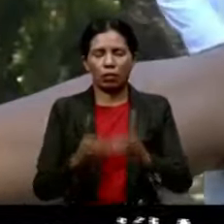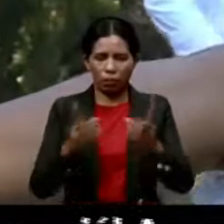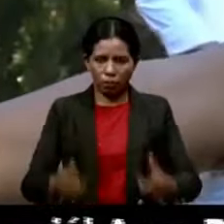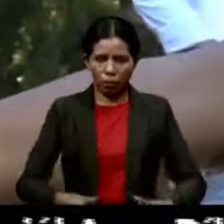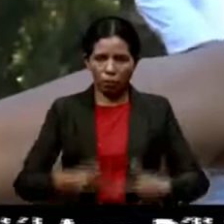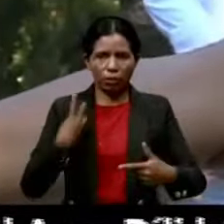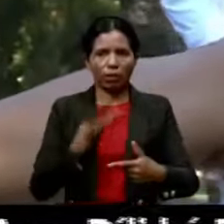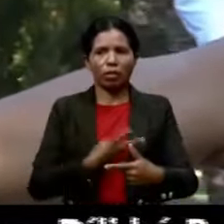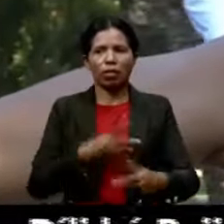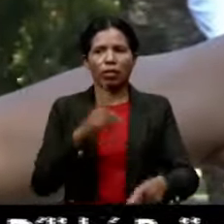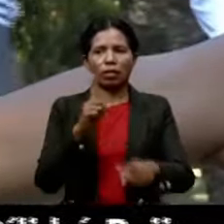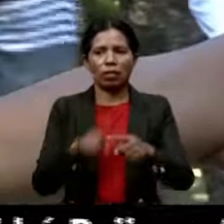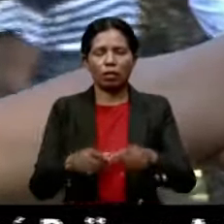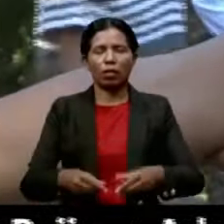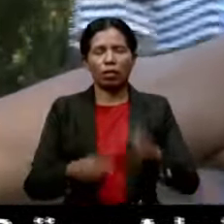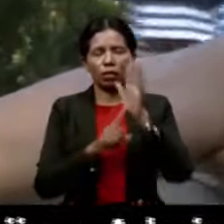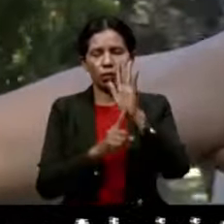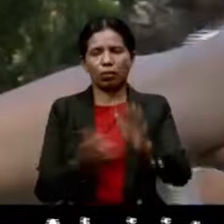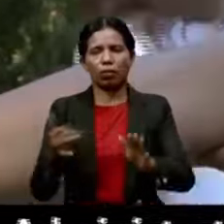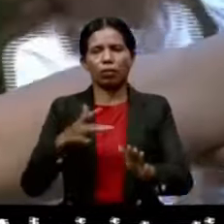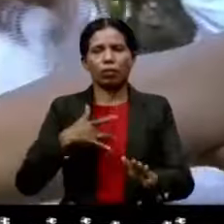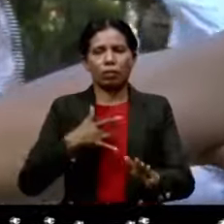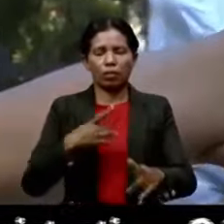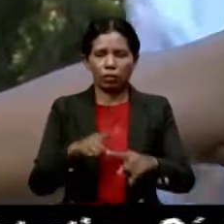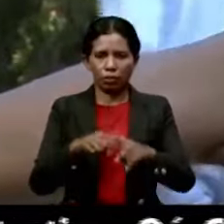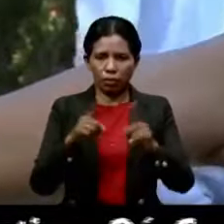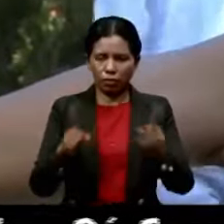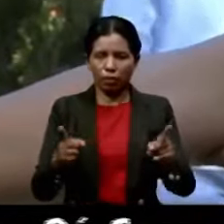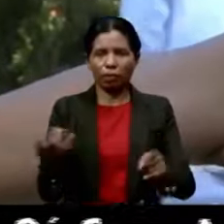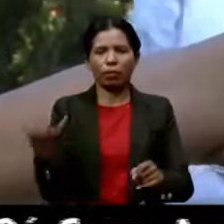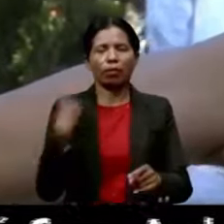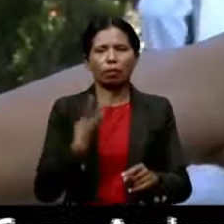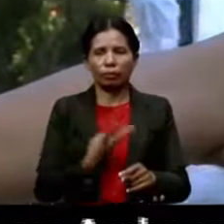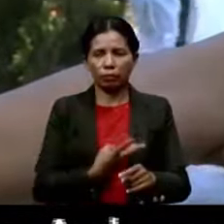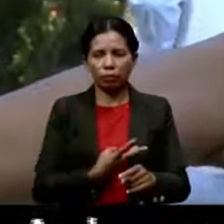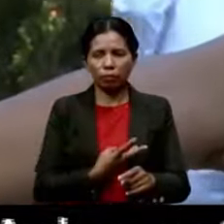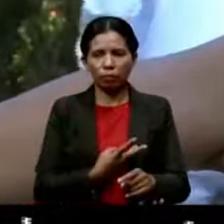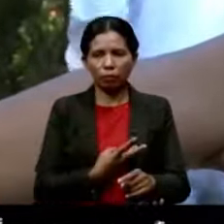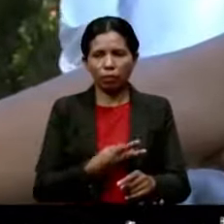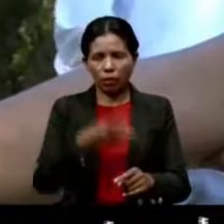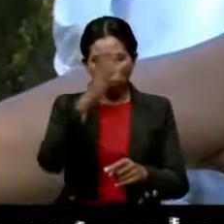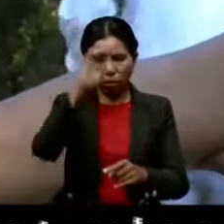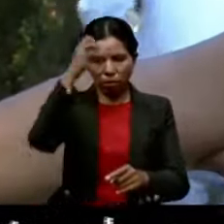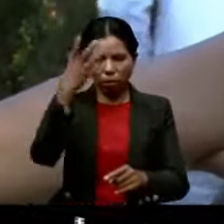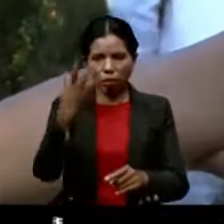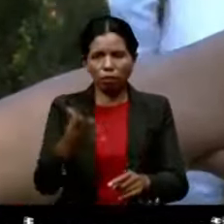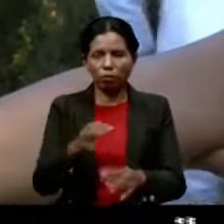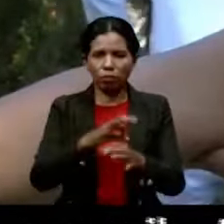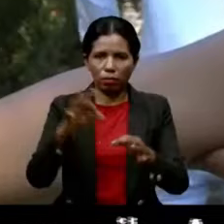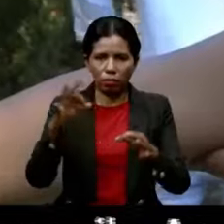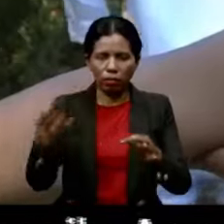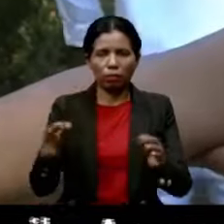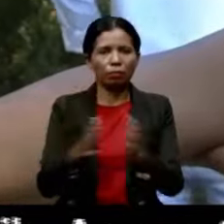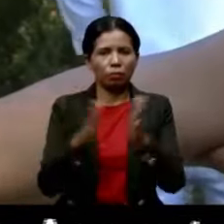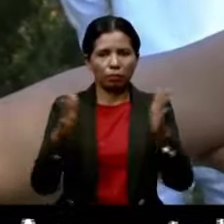ita la bela tu espresa sai de kon sentimento mebe sirna fatu kontenti maromak ni grasa ho spiritu se nafati